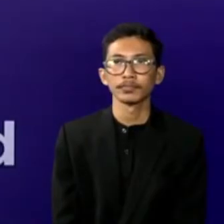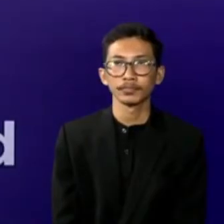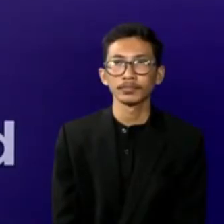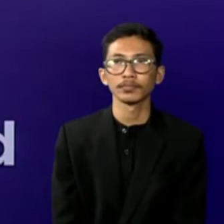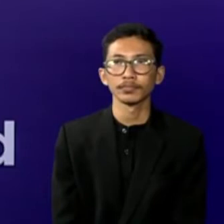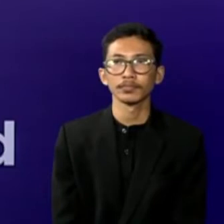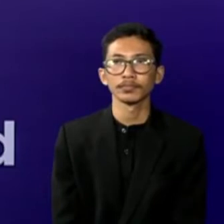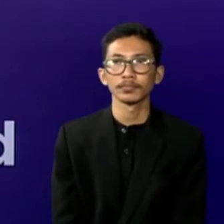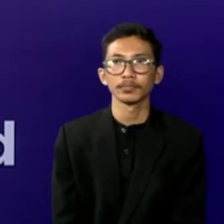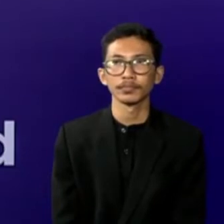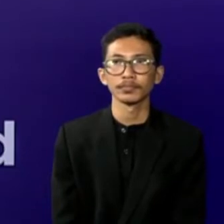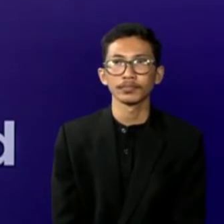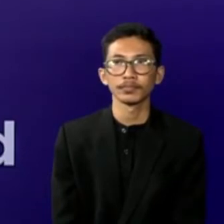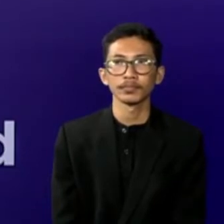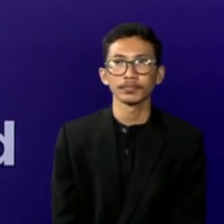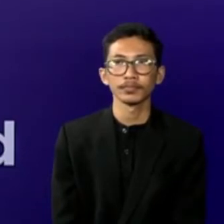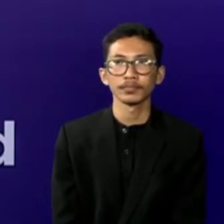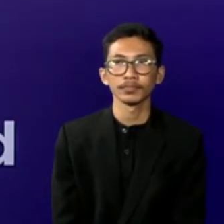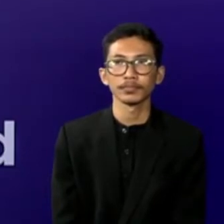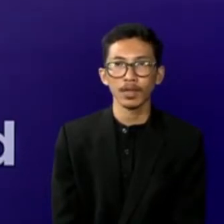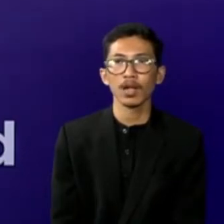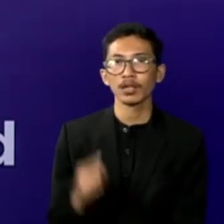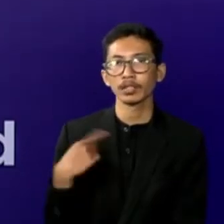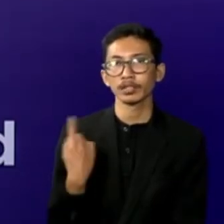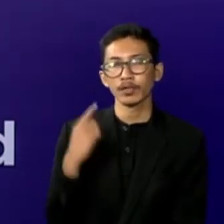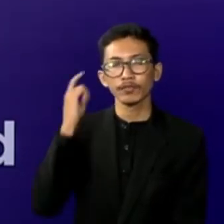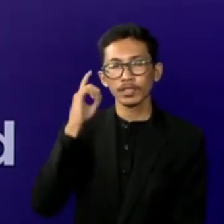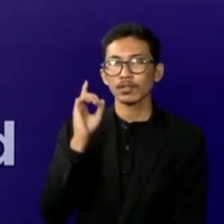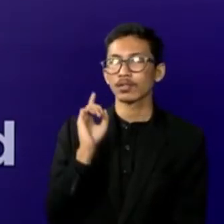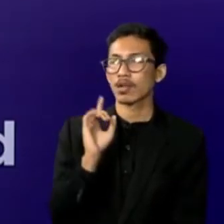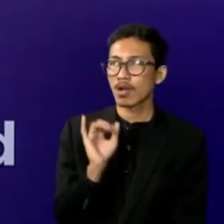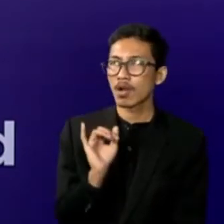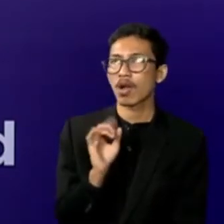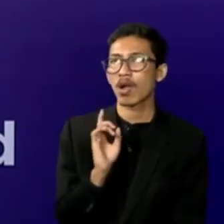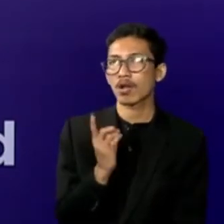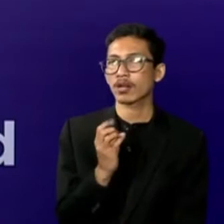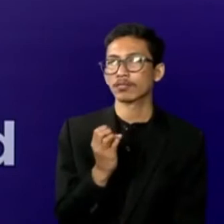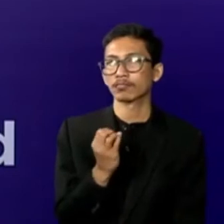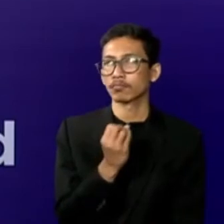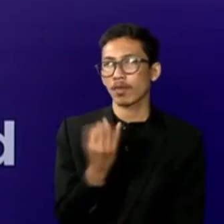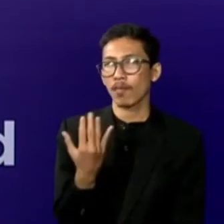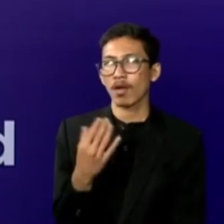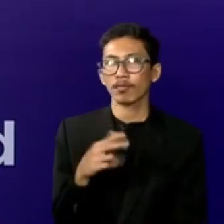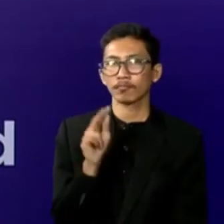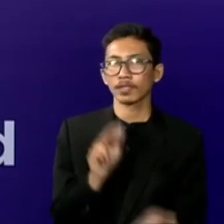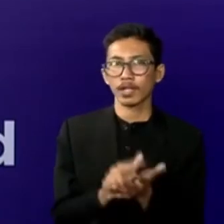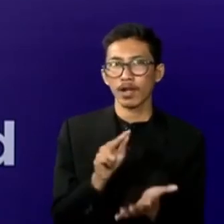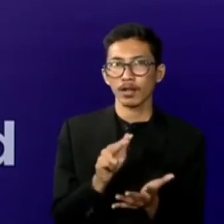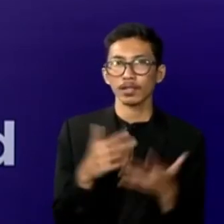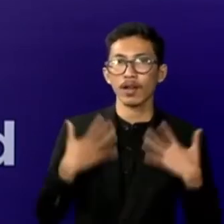Kementerian Kesehatan dan di Satgas pun kita juga memikirkan itu sudah ada kebijakan bahwa